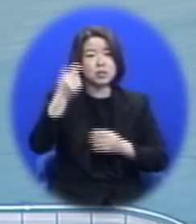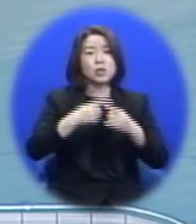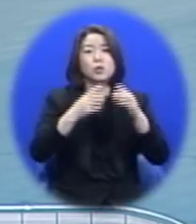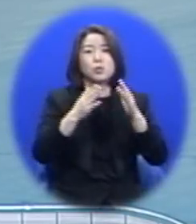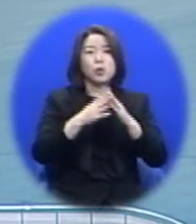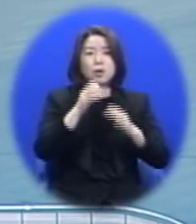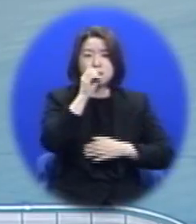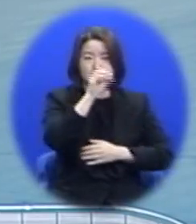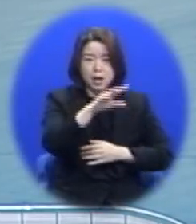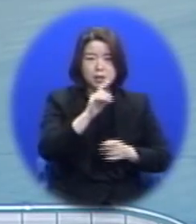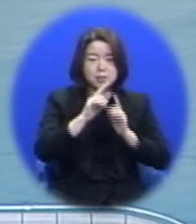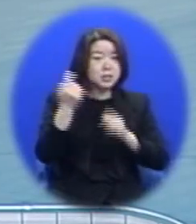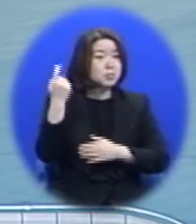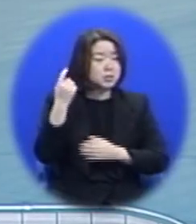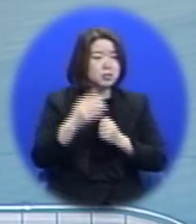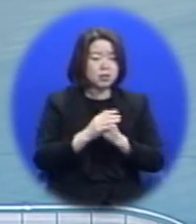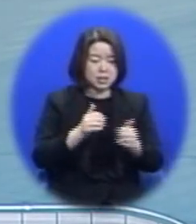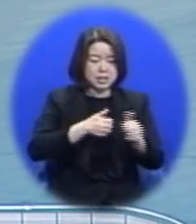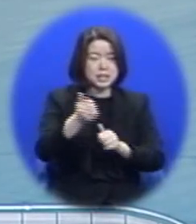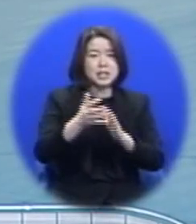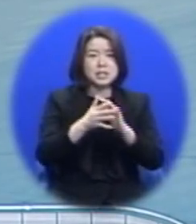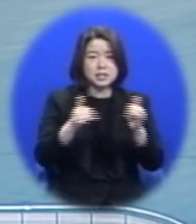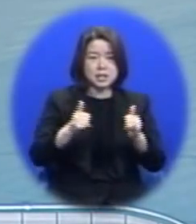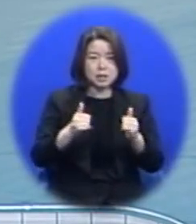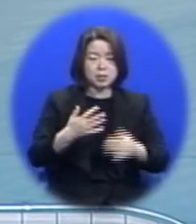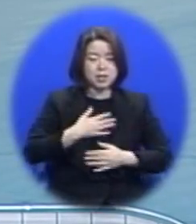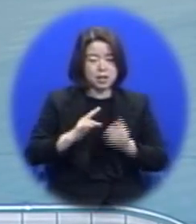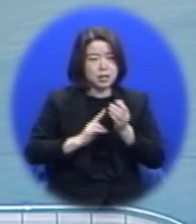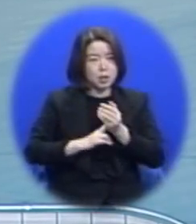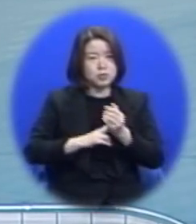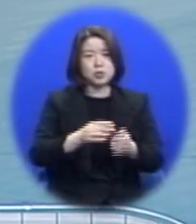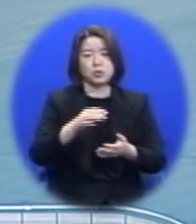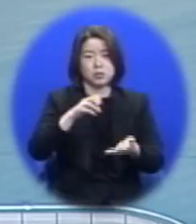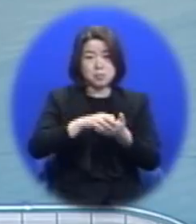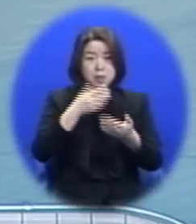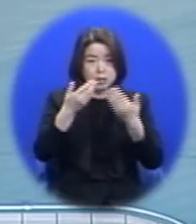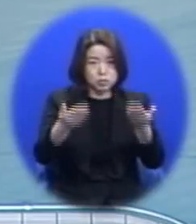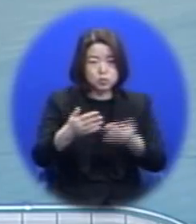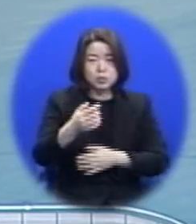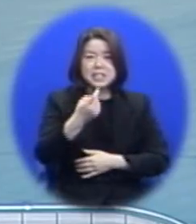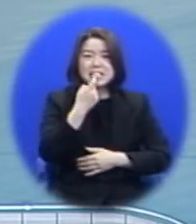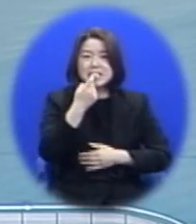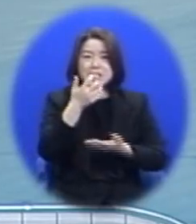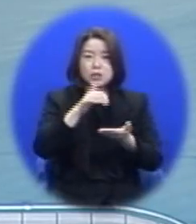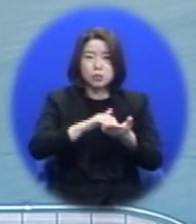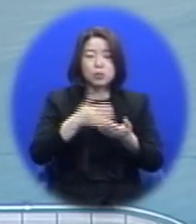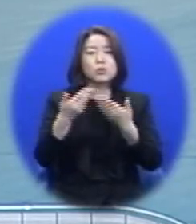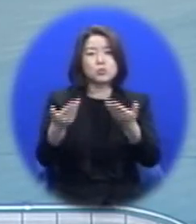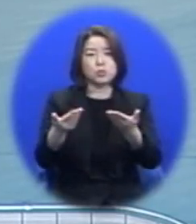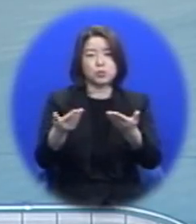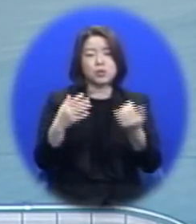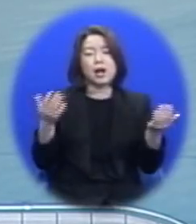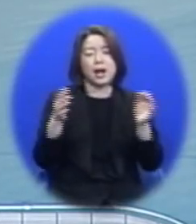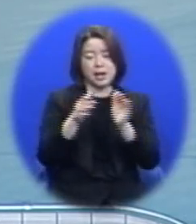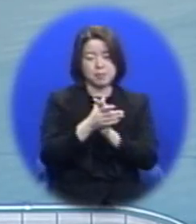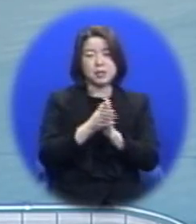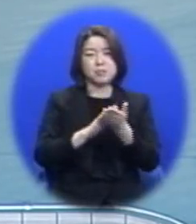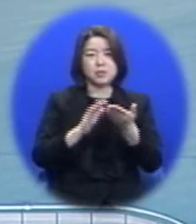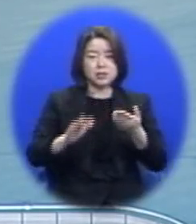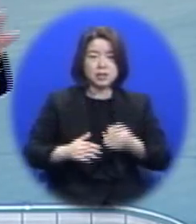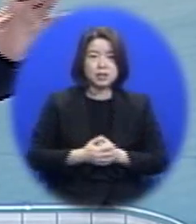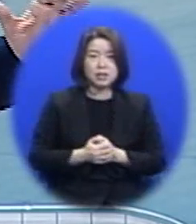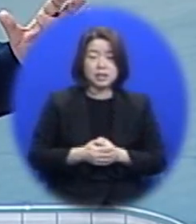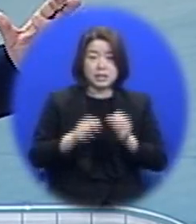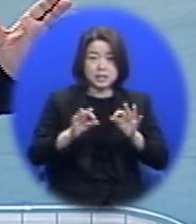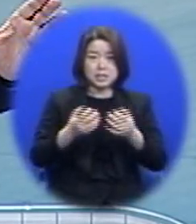이기는 사람에게는 내가 감추어둔 만나를 주겠고 흰 돌도 주겠다. 아멘입니다.